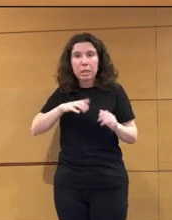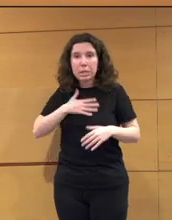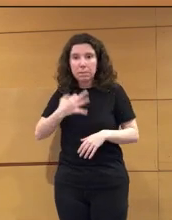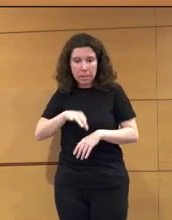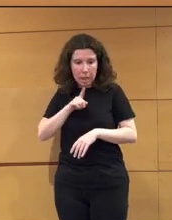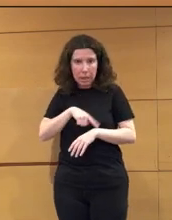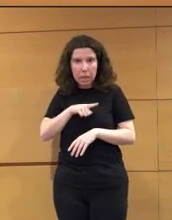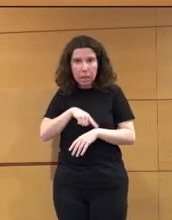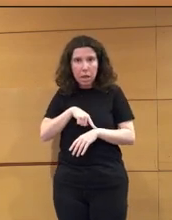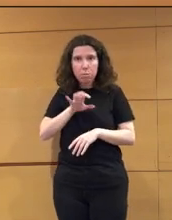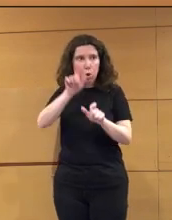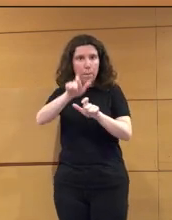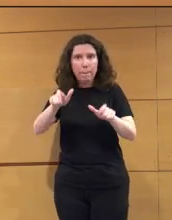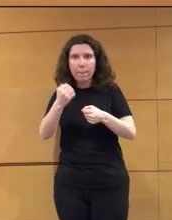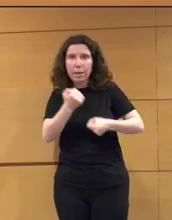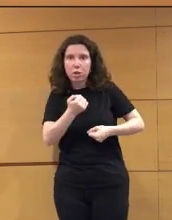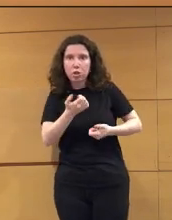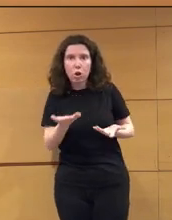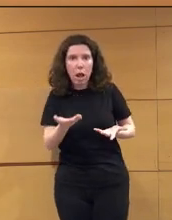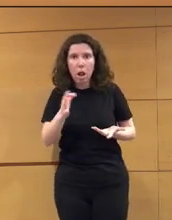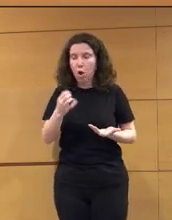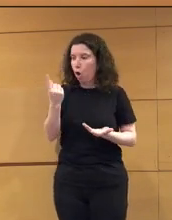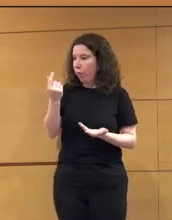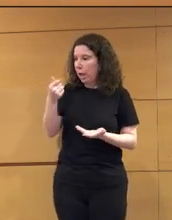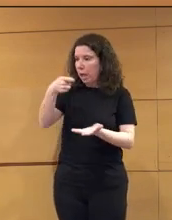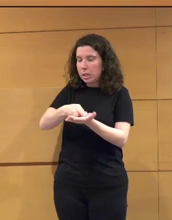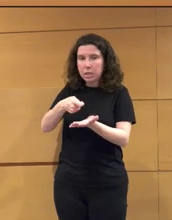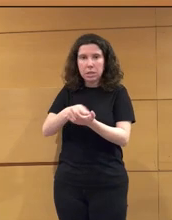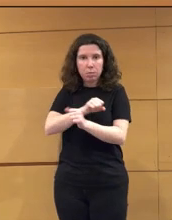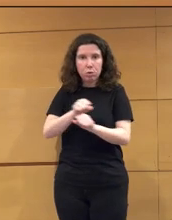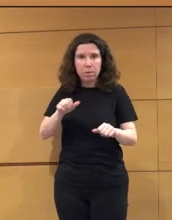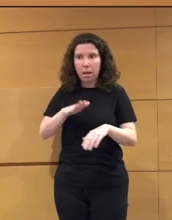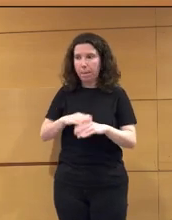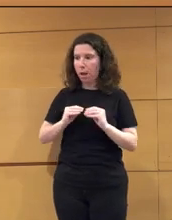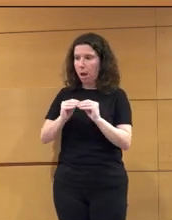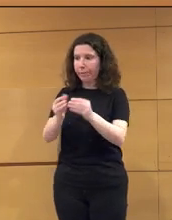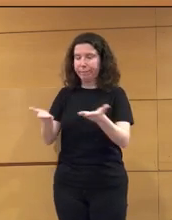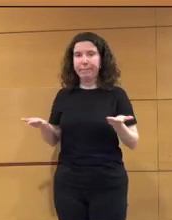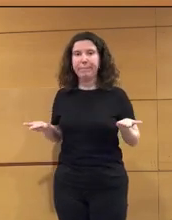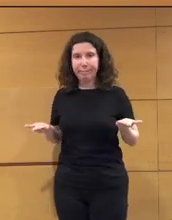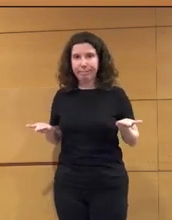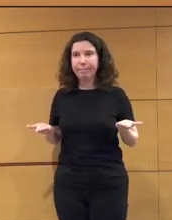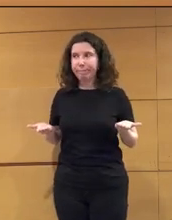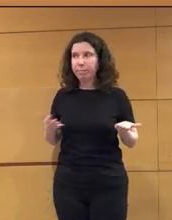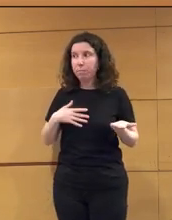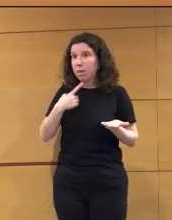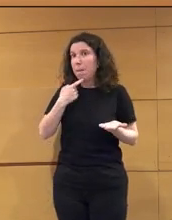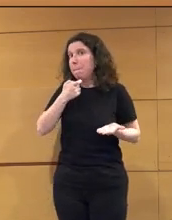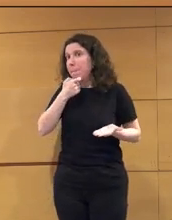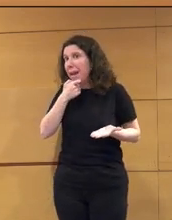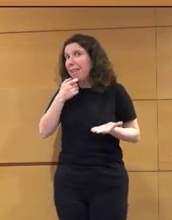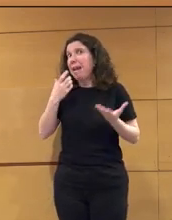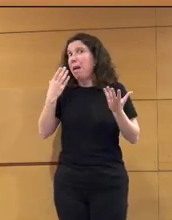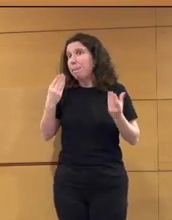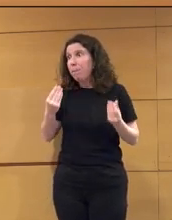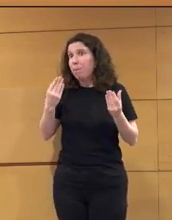ni de gent, ni econòmica, moltes vegades per dur-ho a terme, no? I tot així com que dius, bueno, és que m'agradaria molt que aquesta web ho